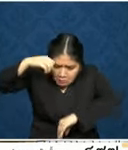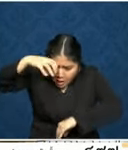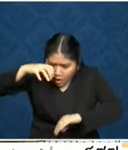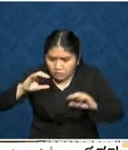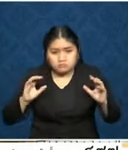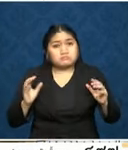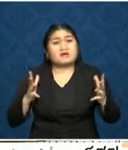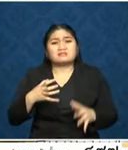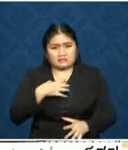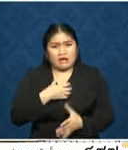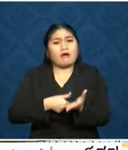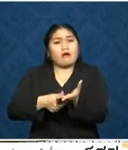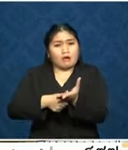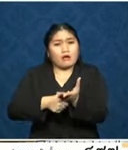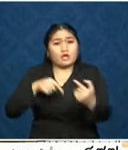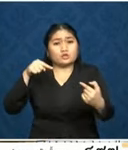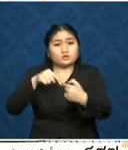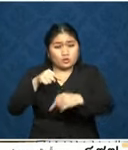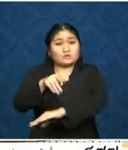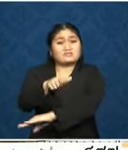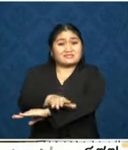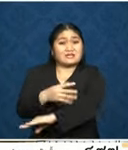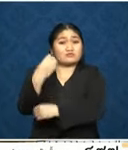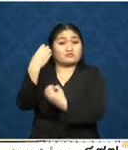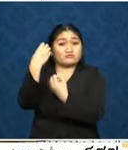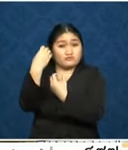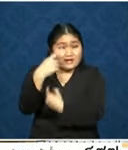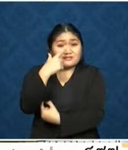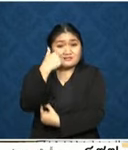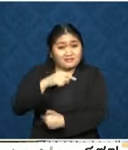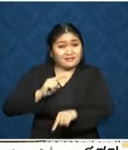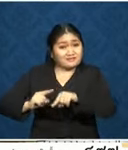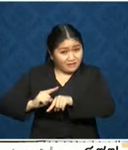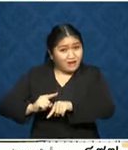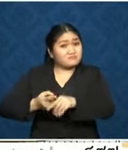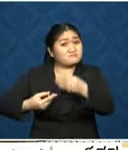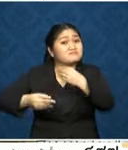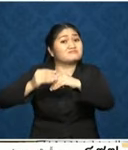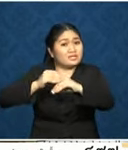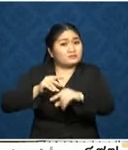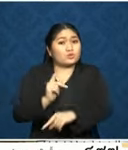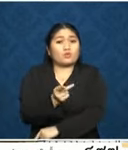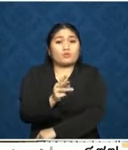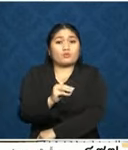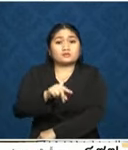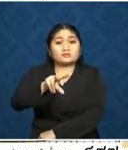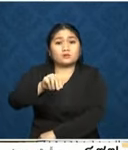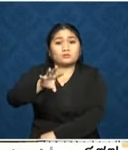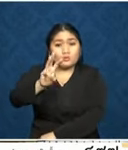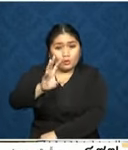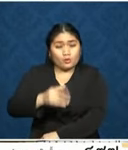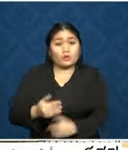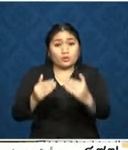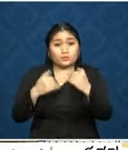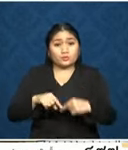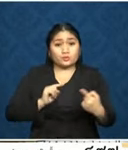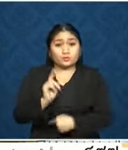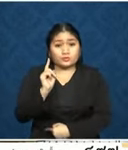ปรับปรุงไฟในจุดอ่าสัญญาณจราจรไฟแดงบังเเพลิงนะครับตรงจุดกมที่ 36นะครับและ